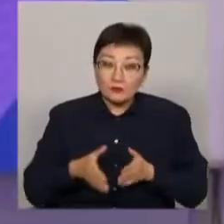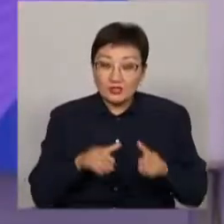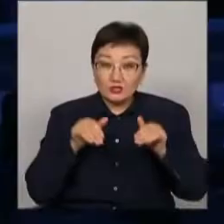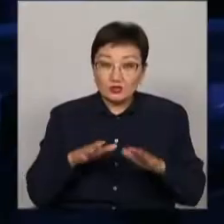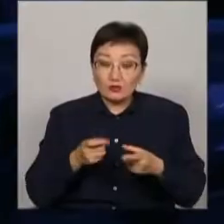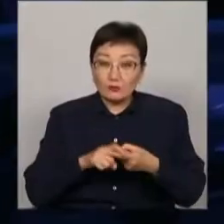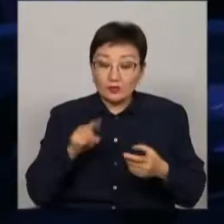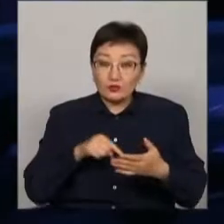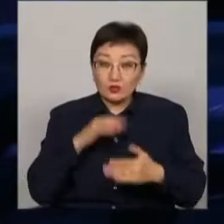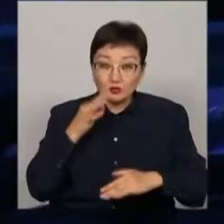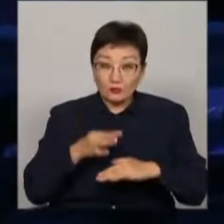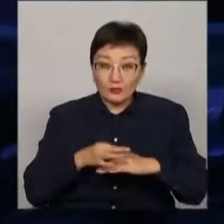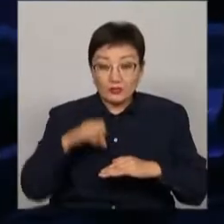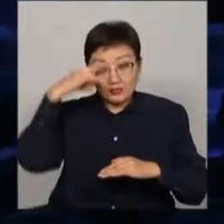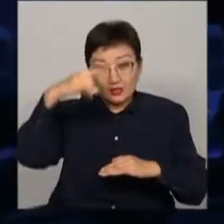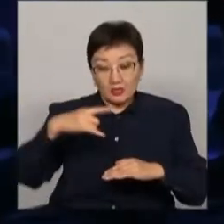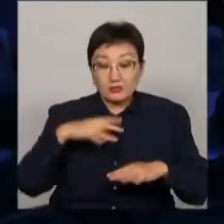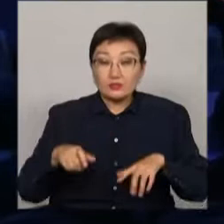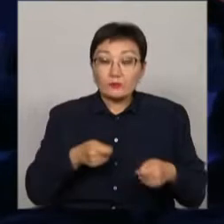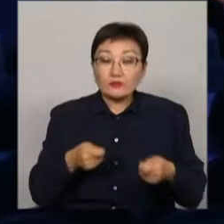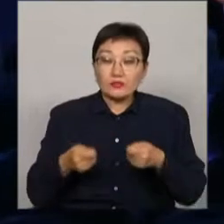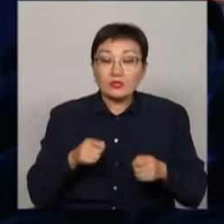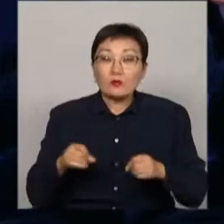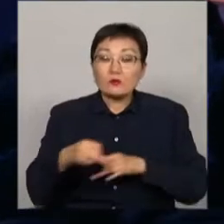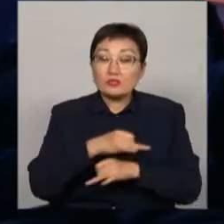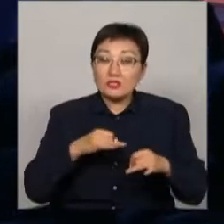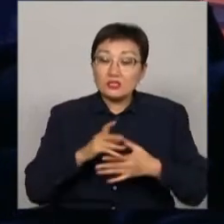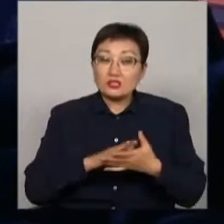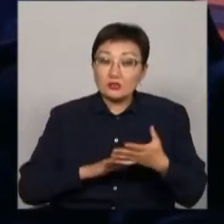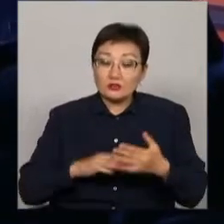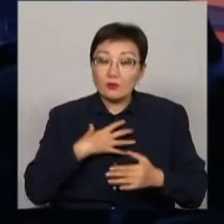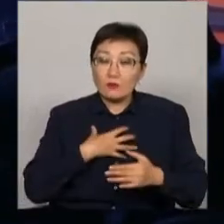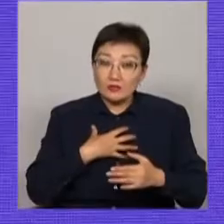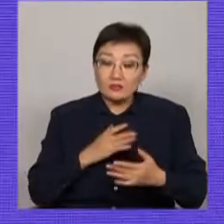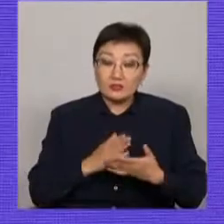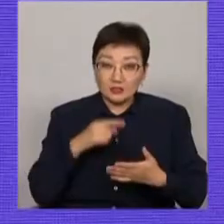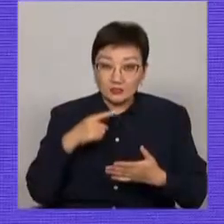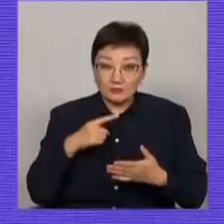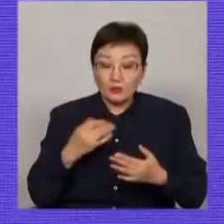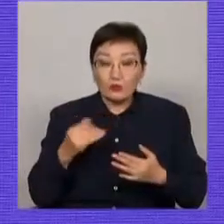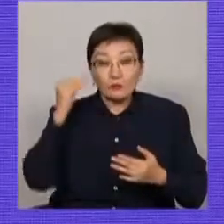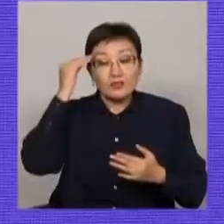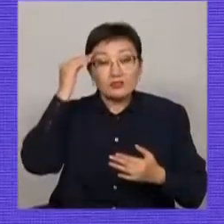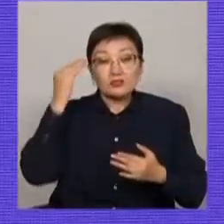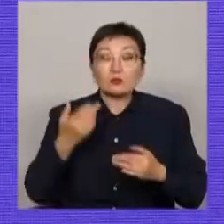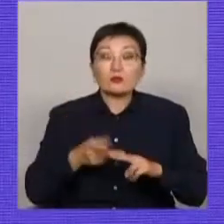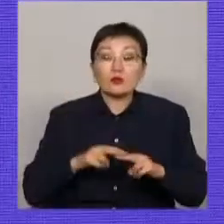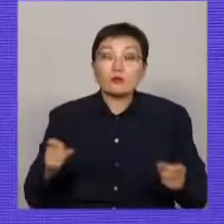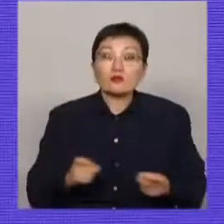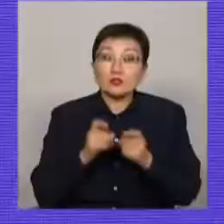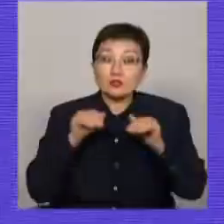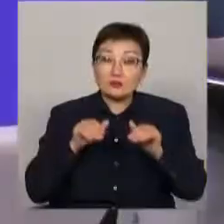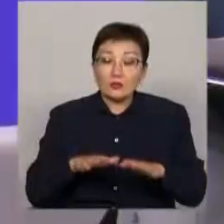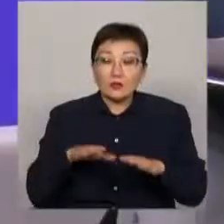qatısты suraqqa jawap bergen Kazakstan Prezidenti келіссөздерді жалғастыра берудің маңызды екенін атап өтті. Оның пікірінше, бұл қақтығысты